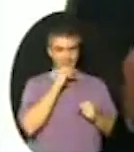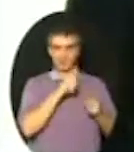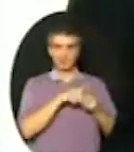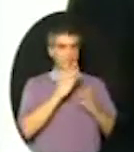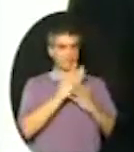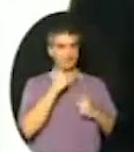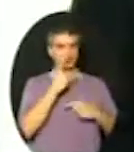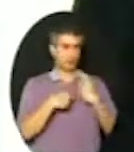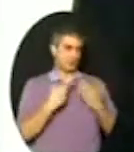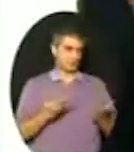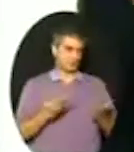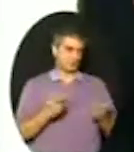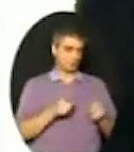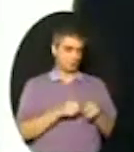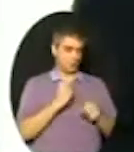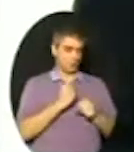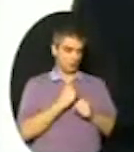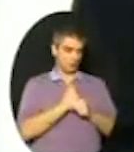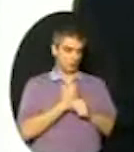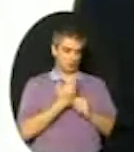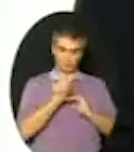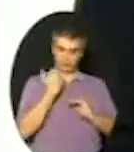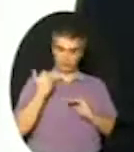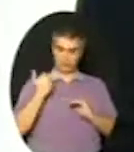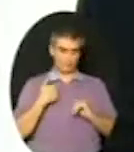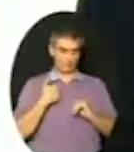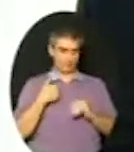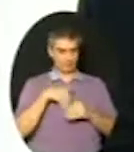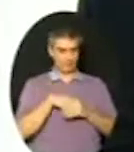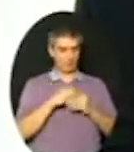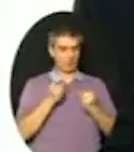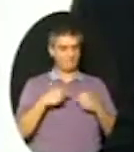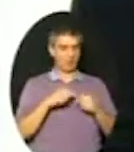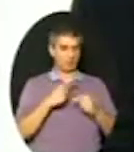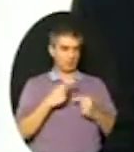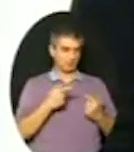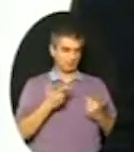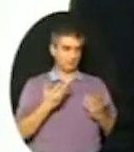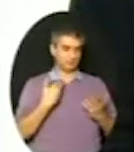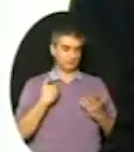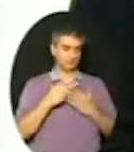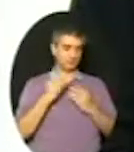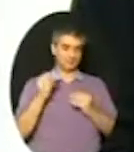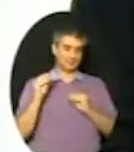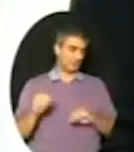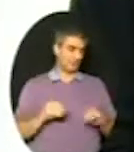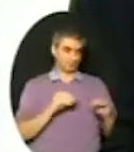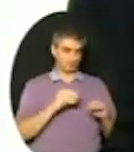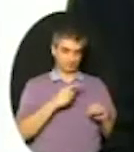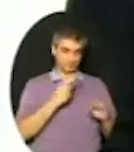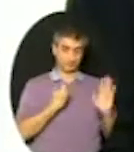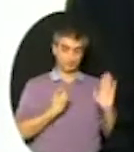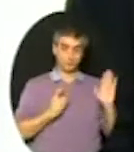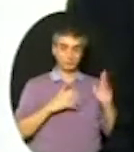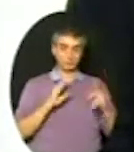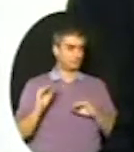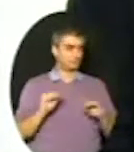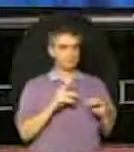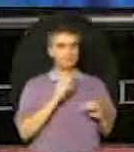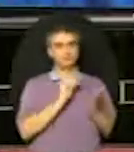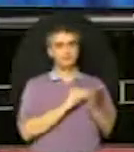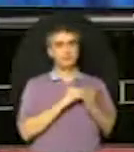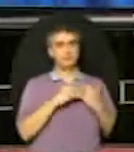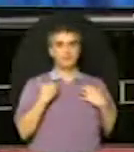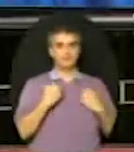כבר שנים פה, כמו שעשו קודמיי במסגרת הוועדה, העבירו כספים, אגב, רוב העברות יהיו